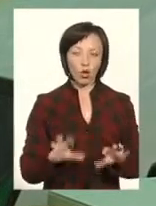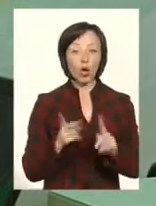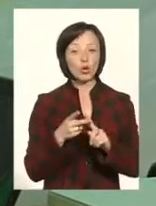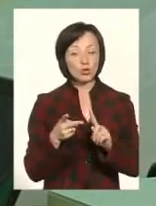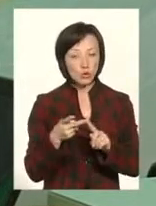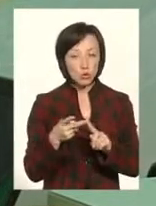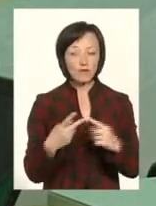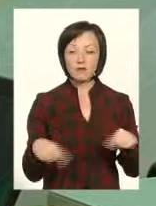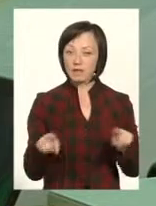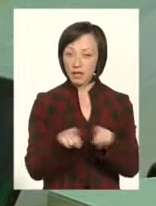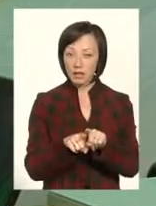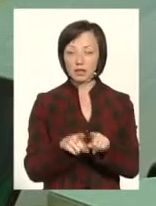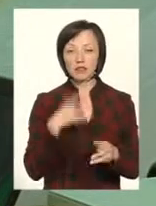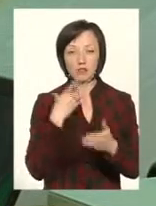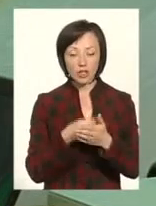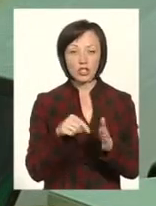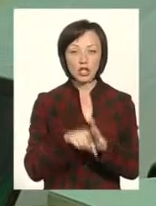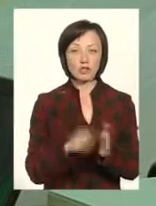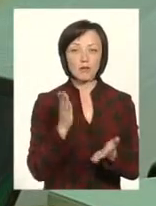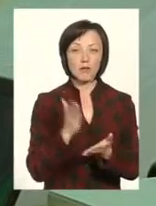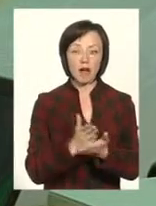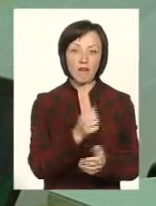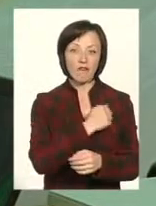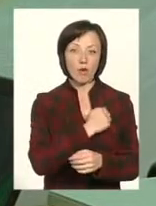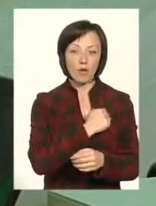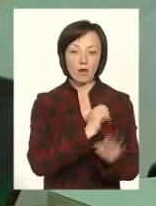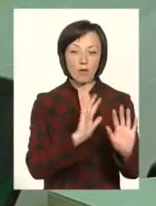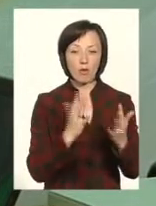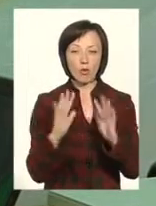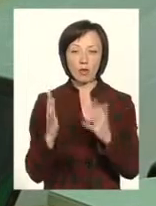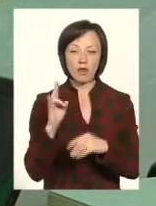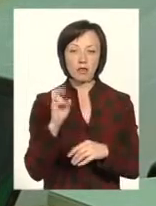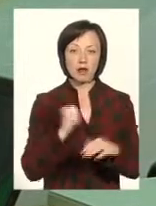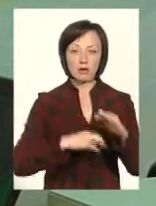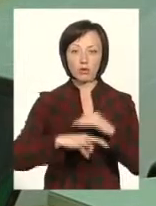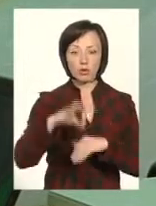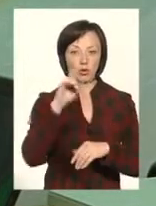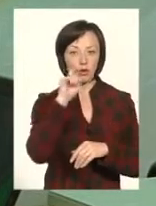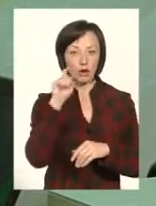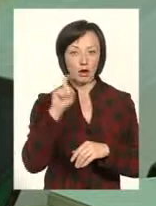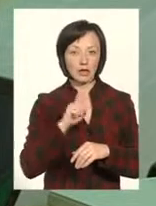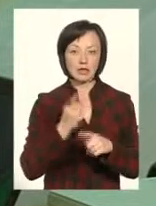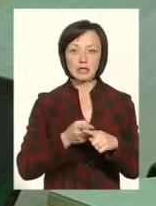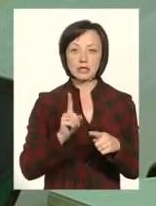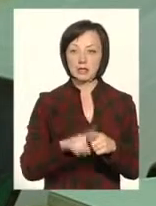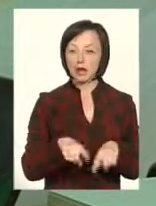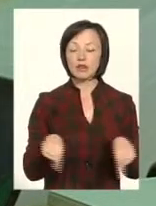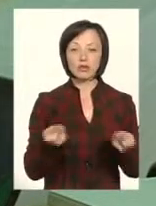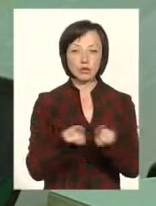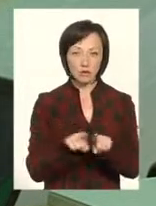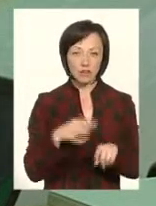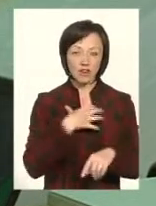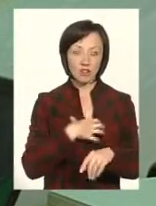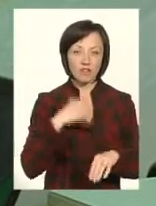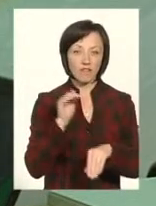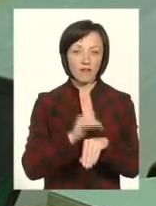Друге, все-таки свою роль зіграли і воєнні події на сході нашої країни. Це теж немаловажний